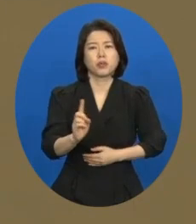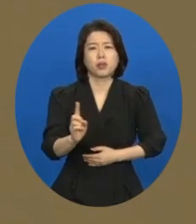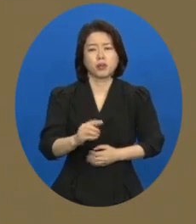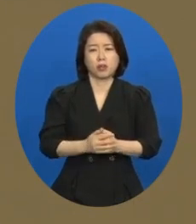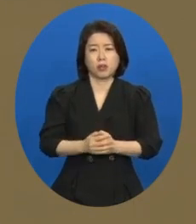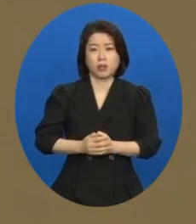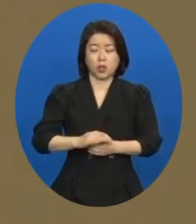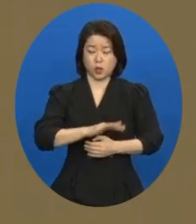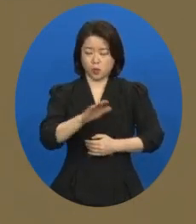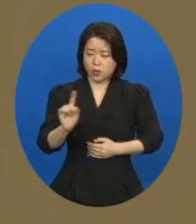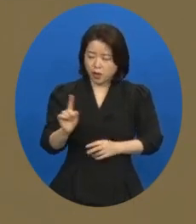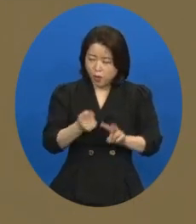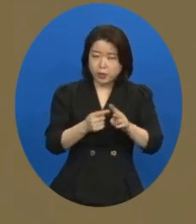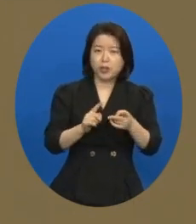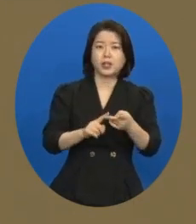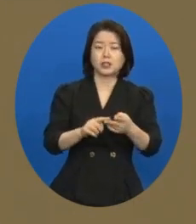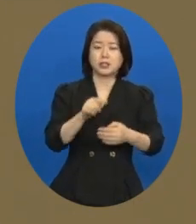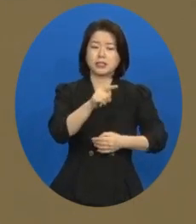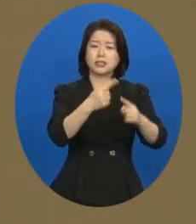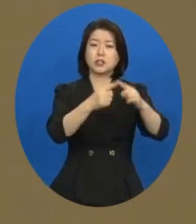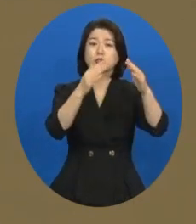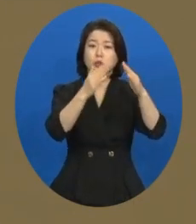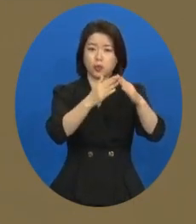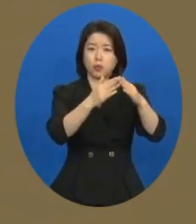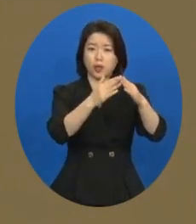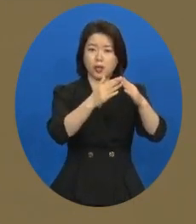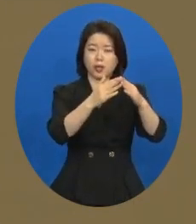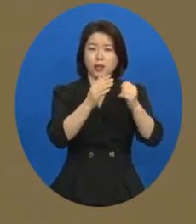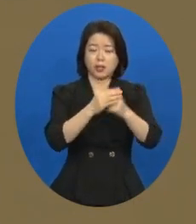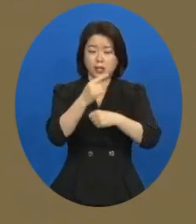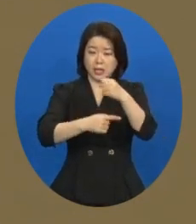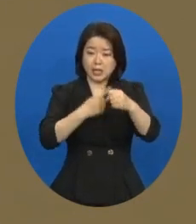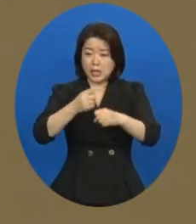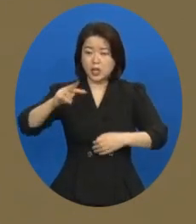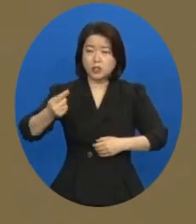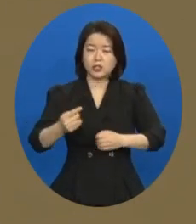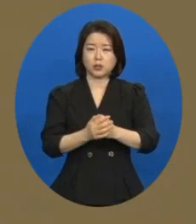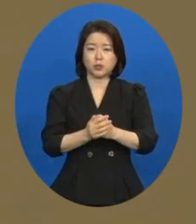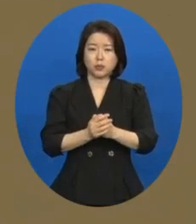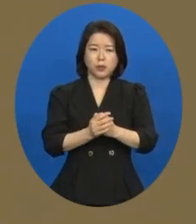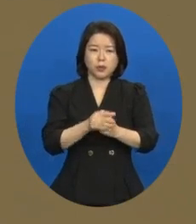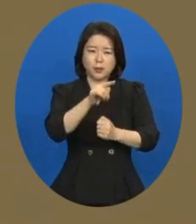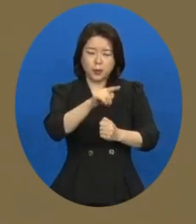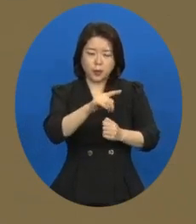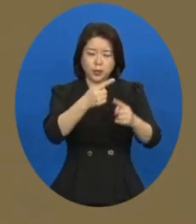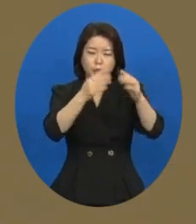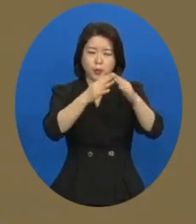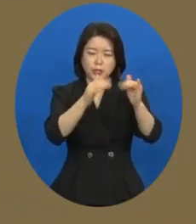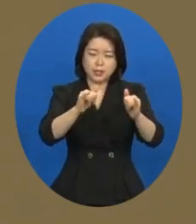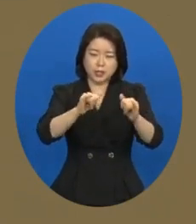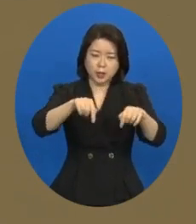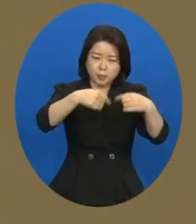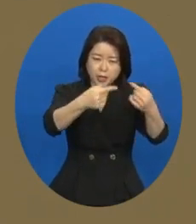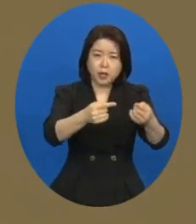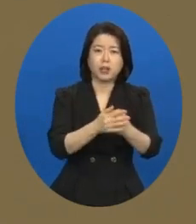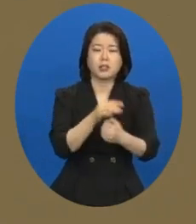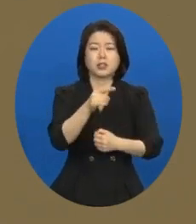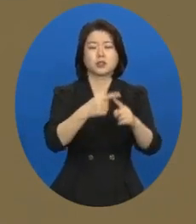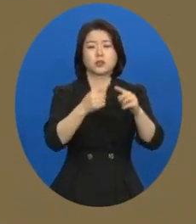우리가 어떻든지 그 교회에 1년이라도 교인으로 가서 그 교회를